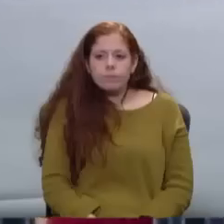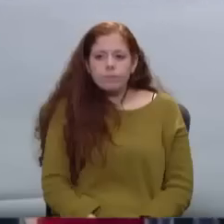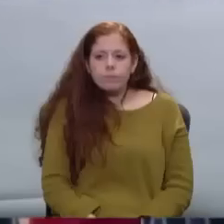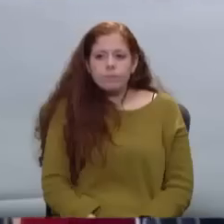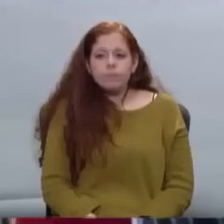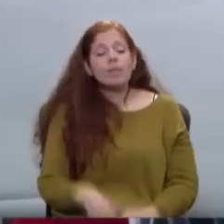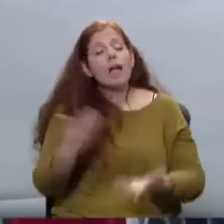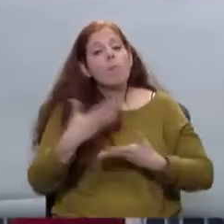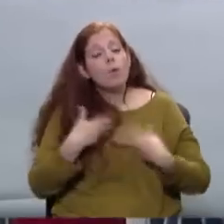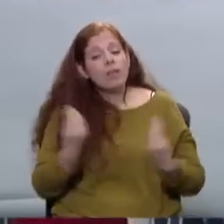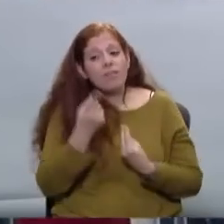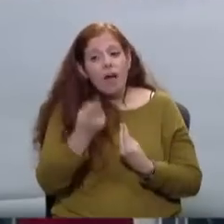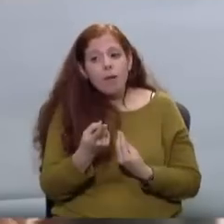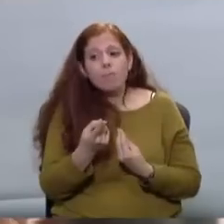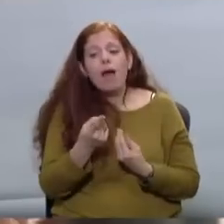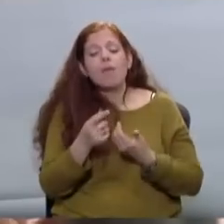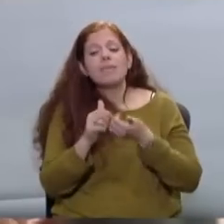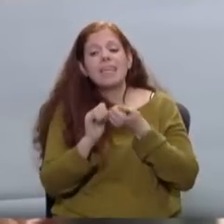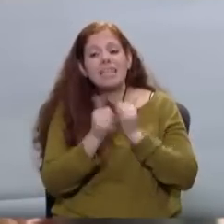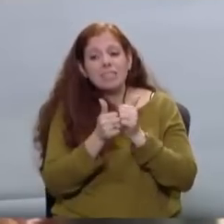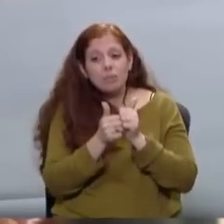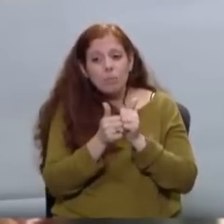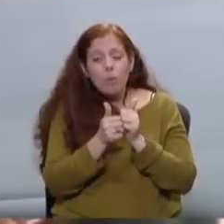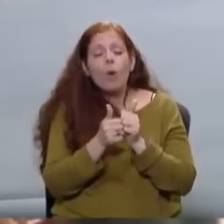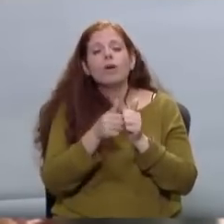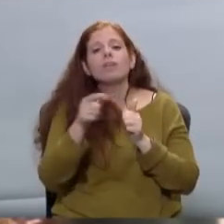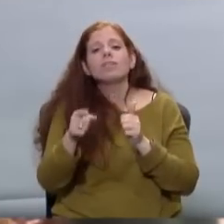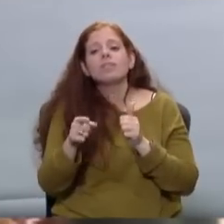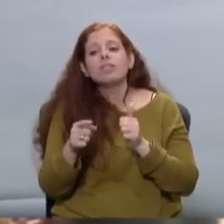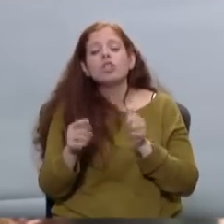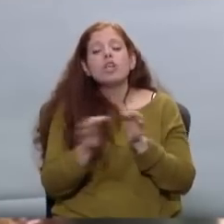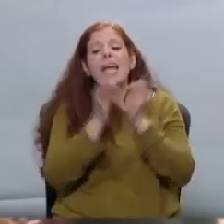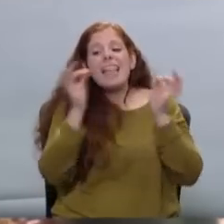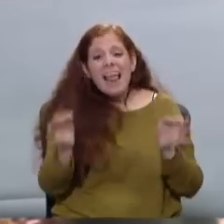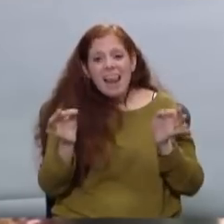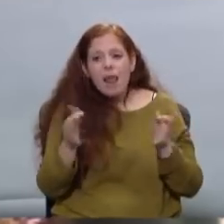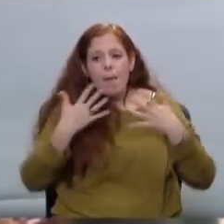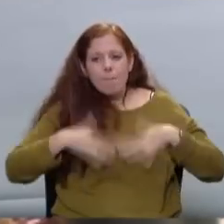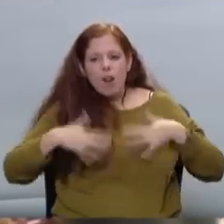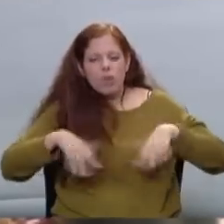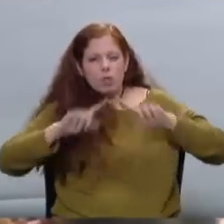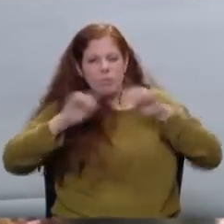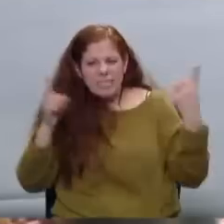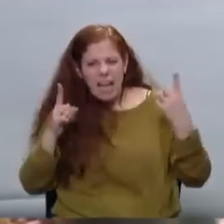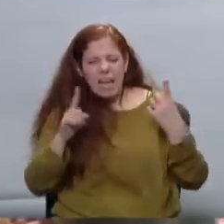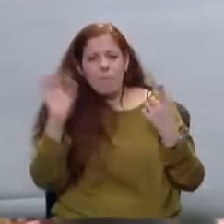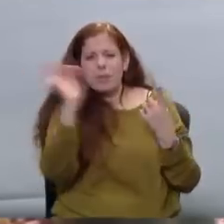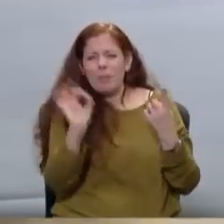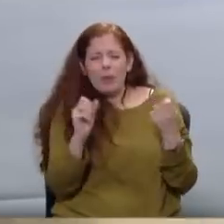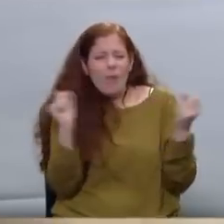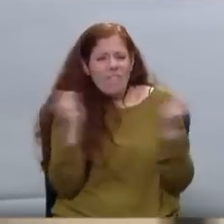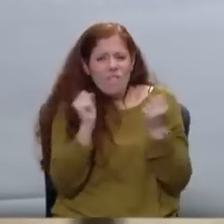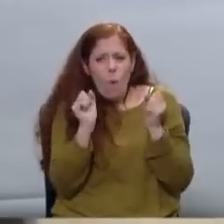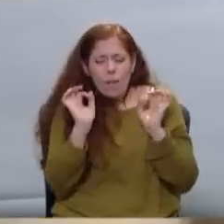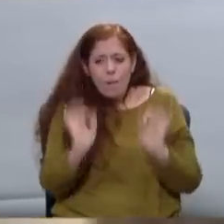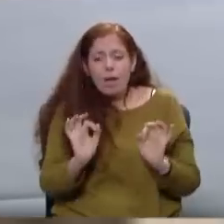קבלו את הדבר הבא בגזרת הספורט הבלטי מרתון שהתחיל בלבוש ביזרי בטמפרטורות קפואות ממש